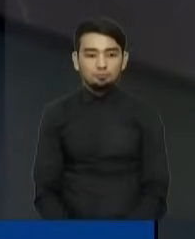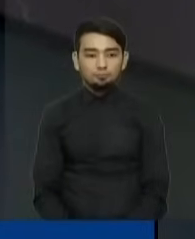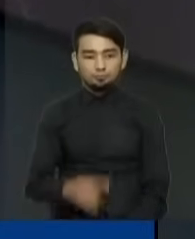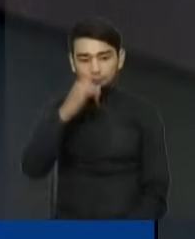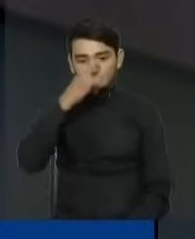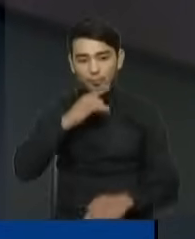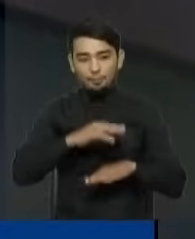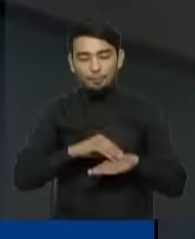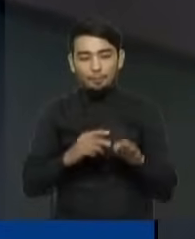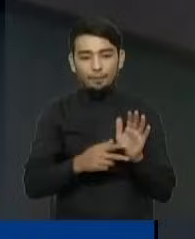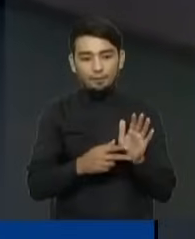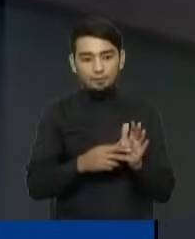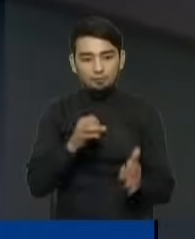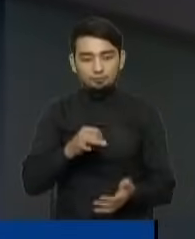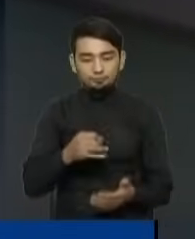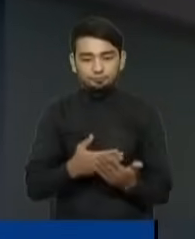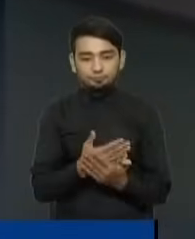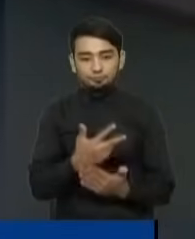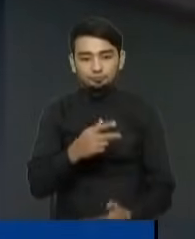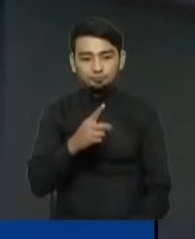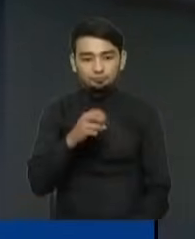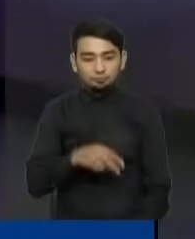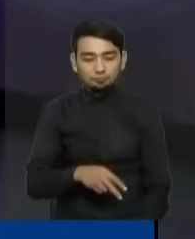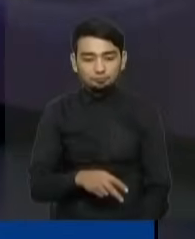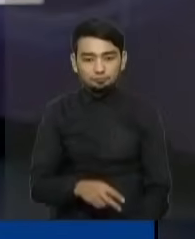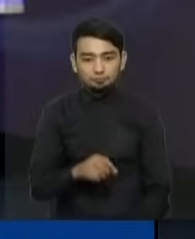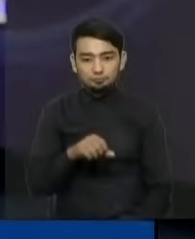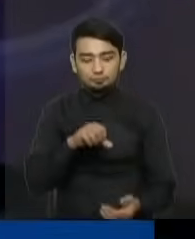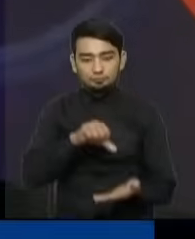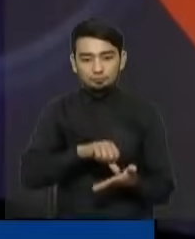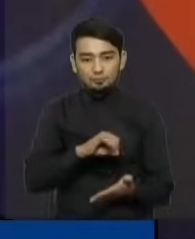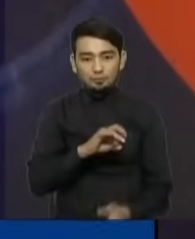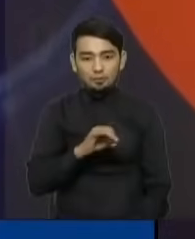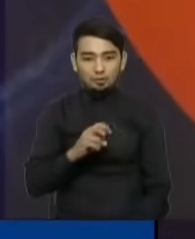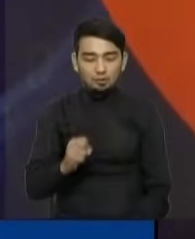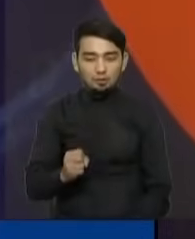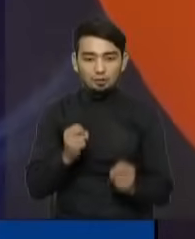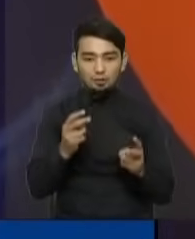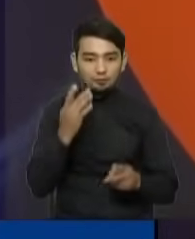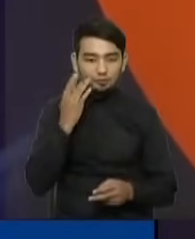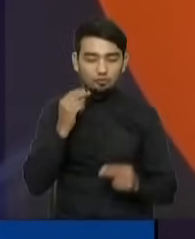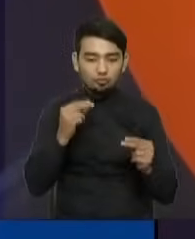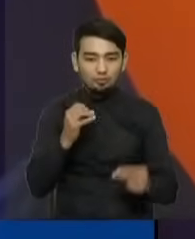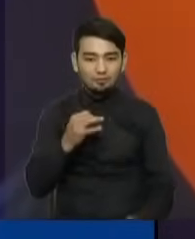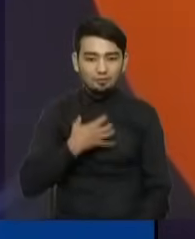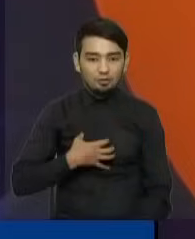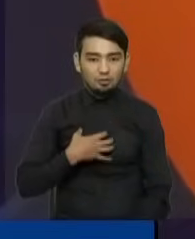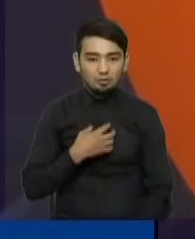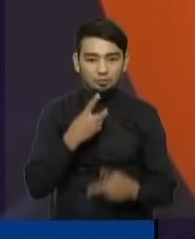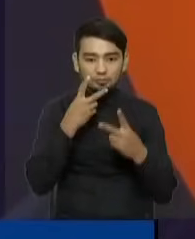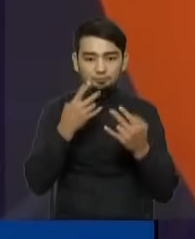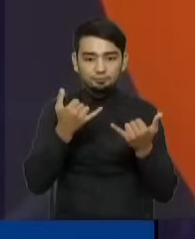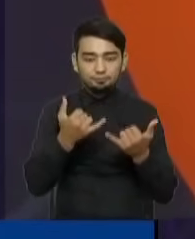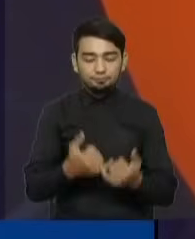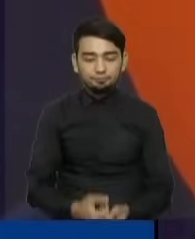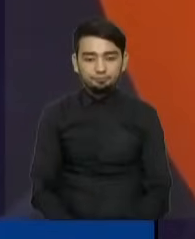Казахстане 8 вечера, значит, в эфире Информбюро. С вами Ирина Евгеньева. Как всегда, честно о важном. Смотрите